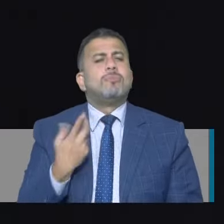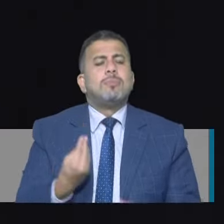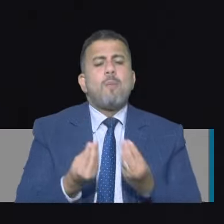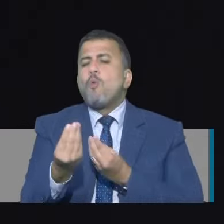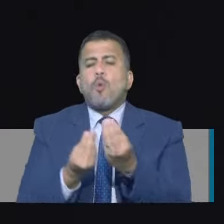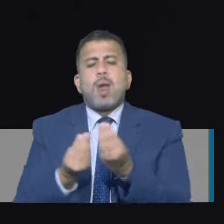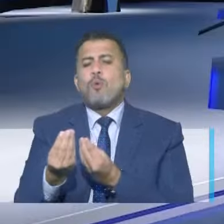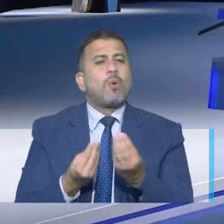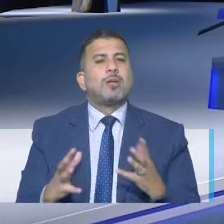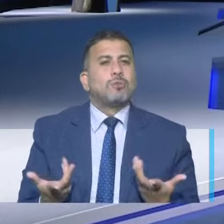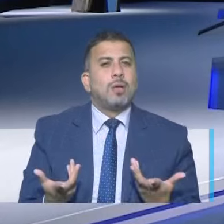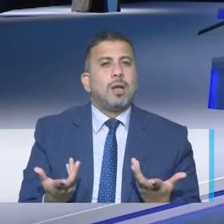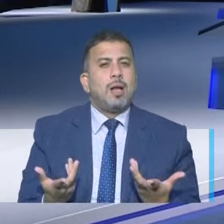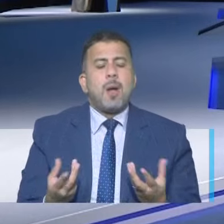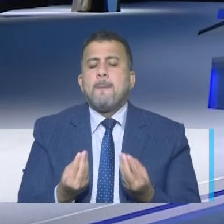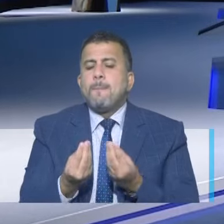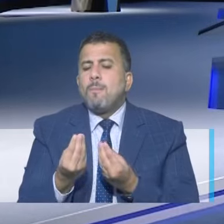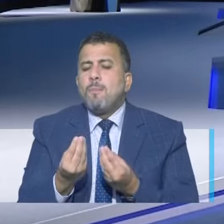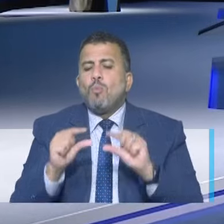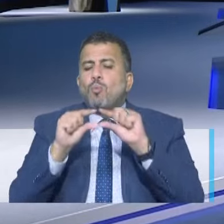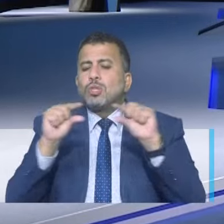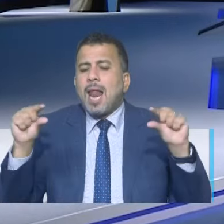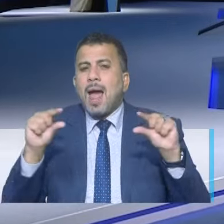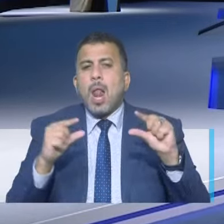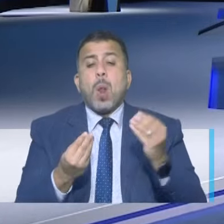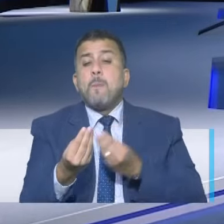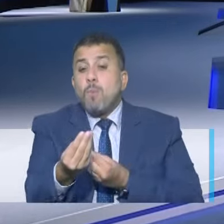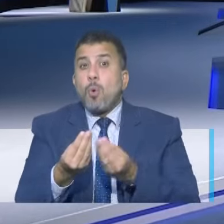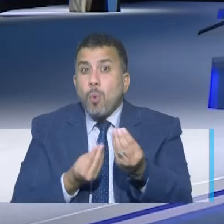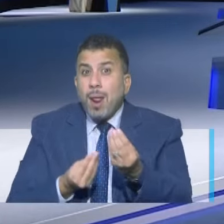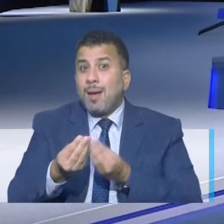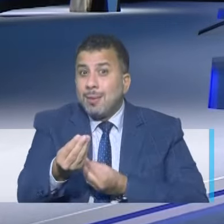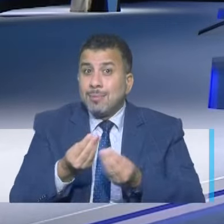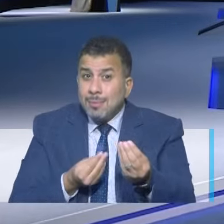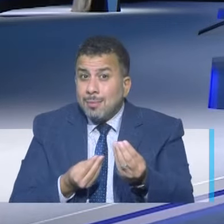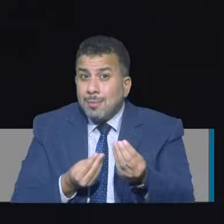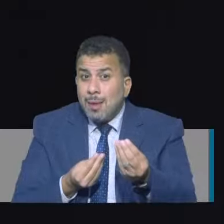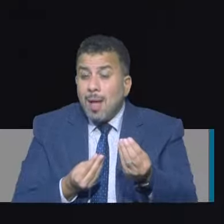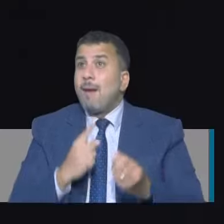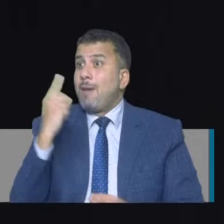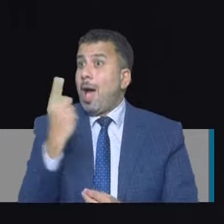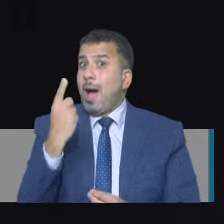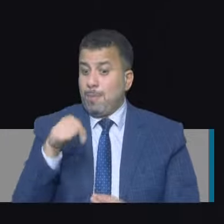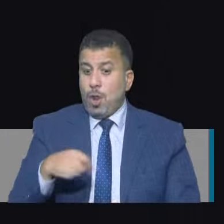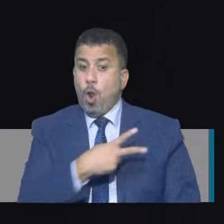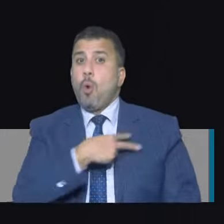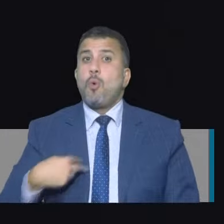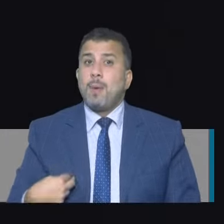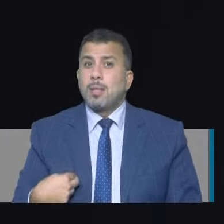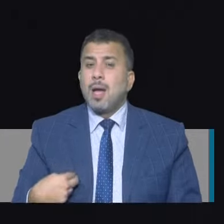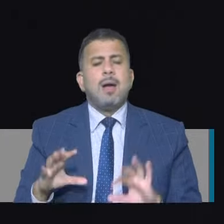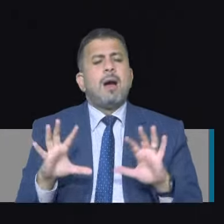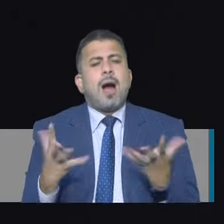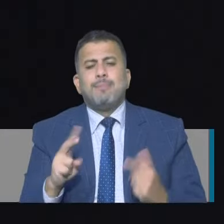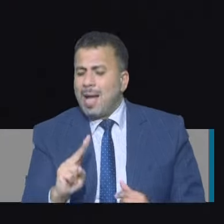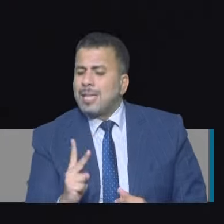الحكومات وهل مصطلح المرونه هو مصطلح جديد في عالم المرونه في عالم الحكومات ام ان